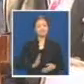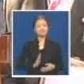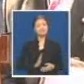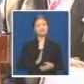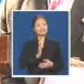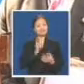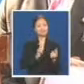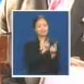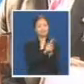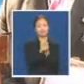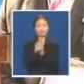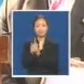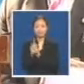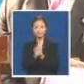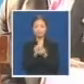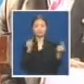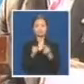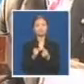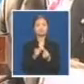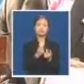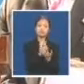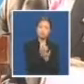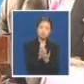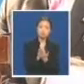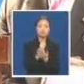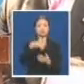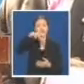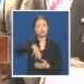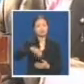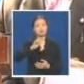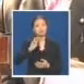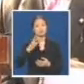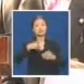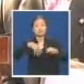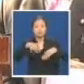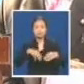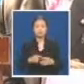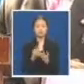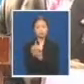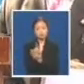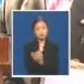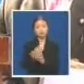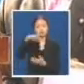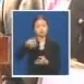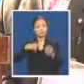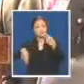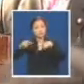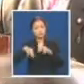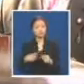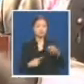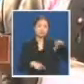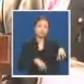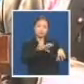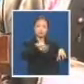บกับผู้แทนเครือข่ายองค์กรสวัสดิการชุมชนผู้แทนองค์กรปกครองส่วนท้องถิ่นและผู้แทนหน่วยงานต่างๆจ